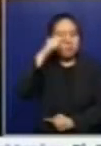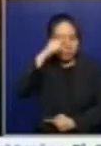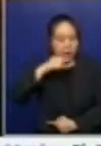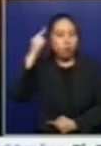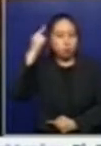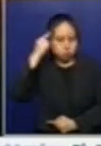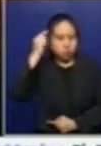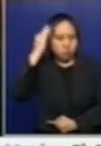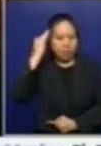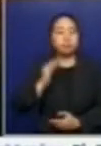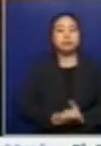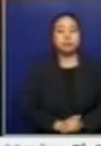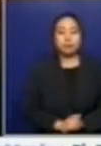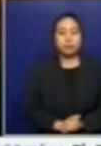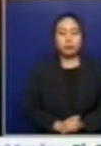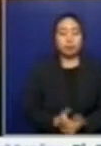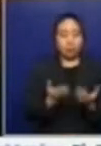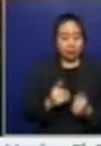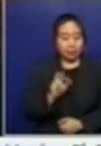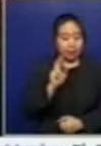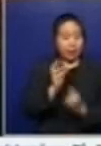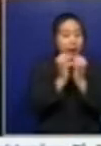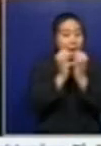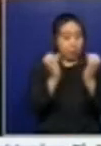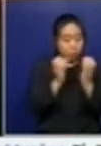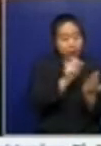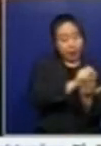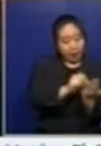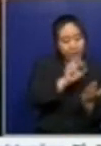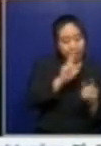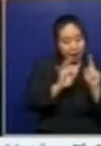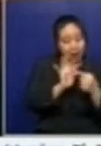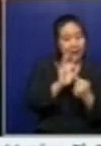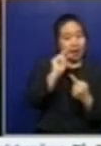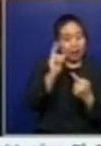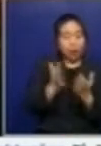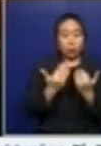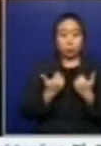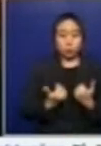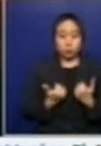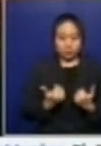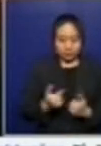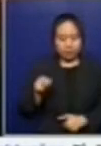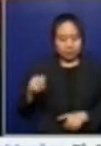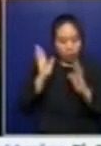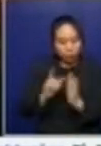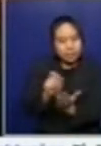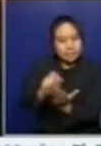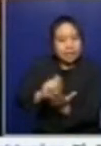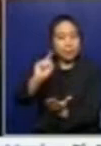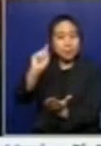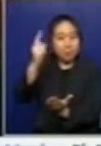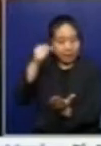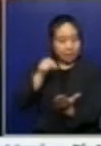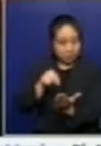อยู่เพราะฉะนั้นร่างรัฐธรรมนูญนะรัฐธรรมนูญฉบับปัจจุบันที่มีผู้ร่างใหม่เนี่ยนะครับ